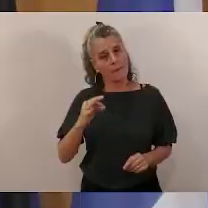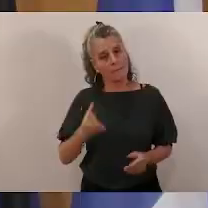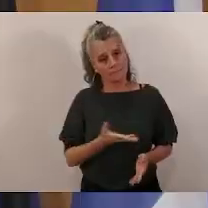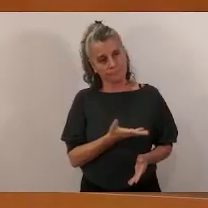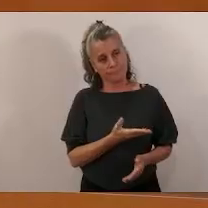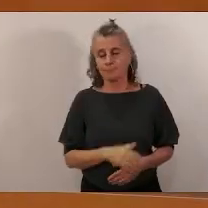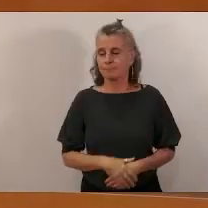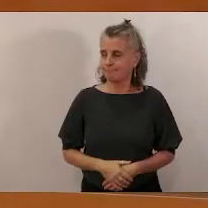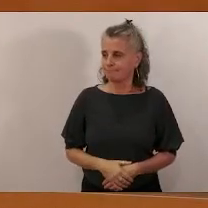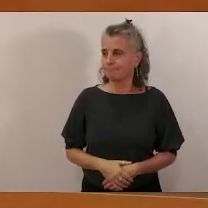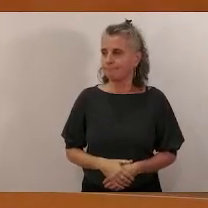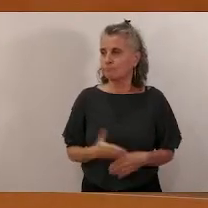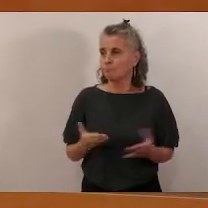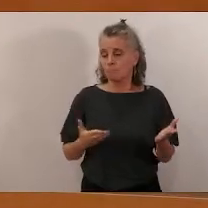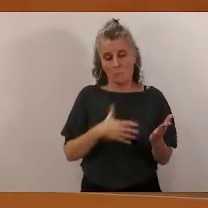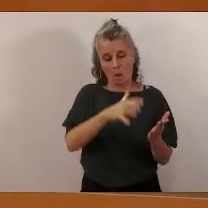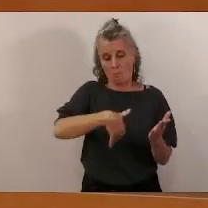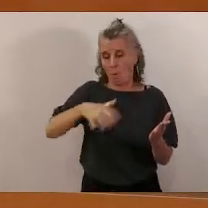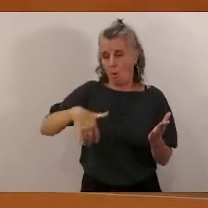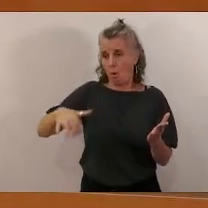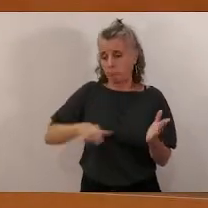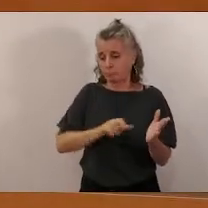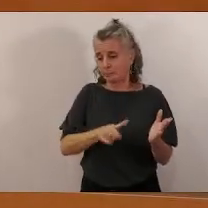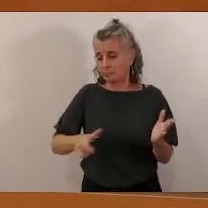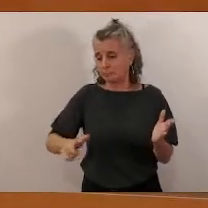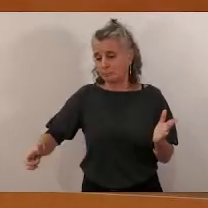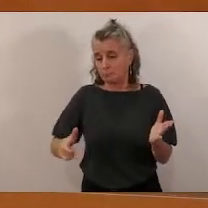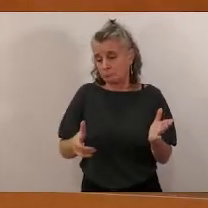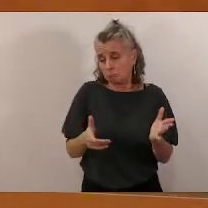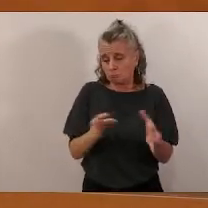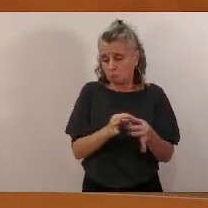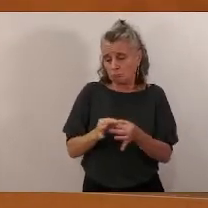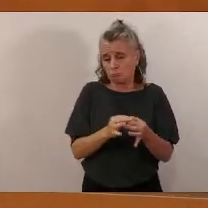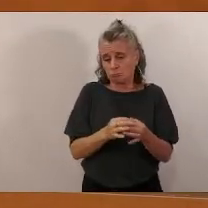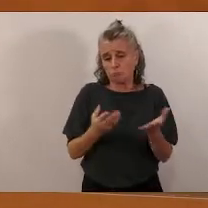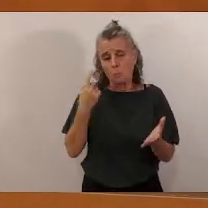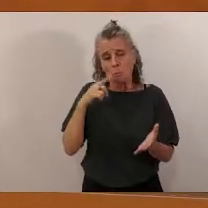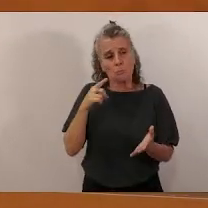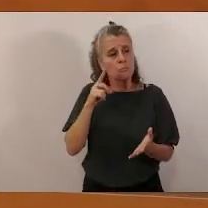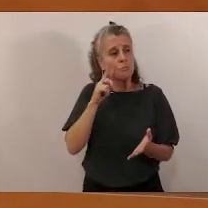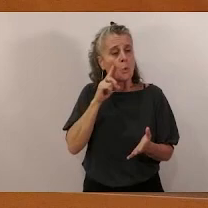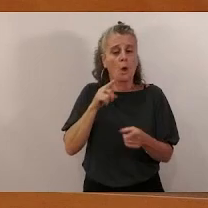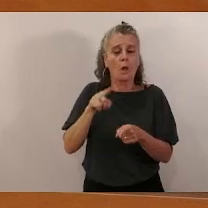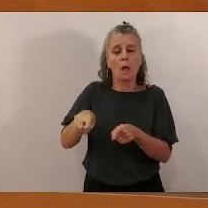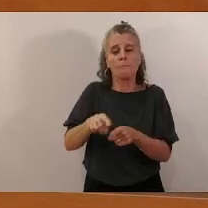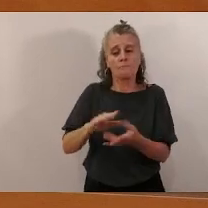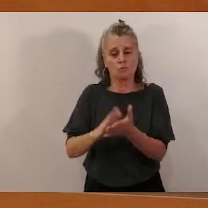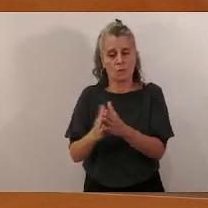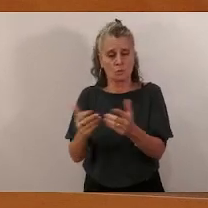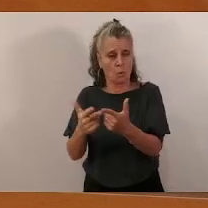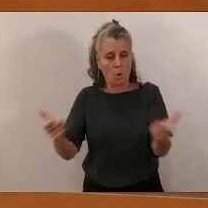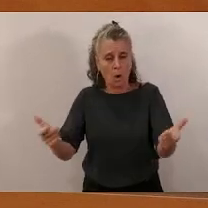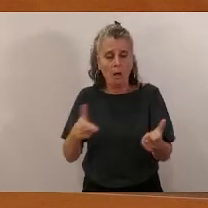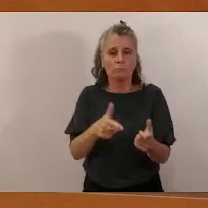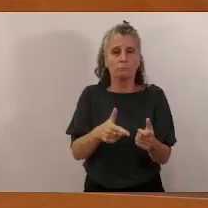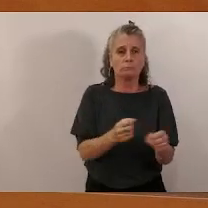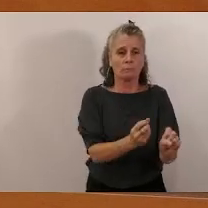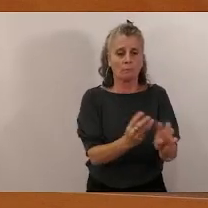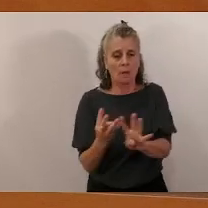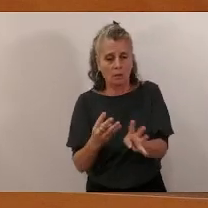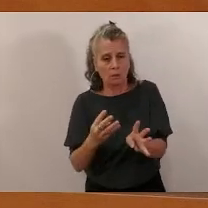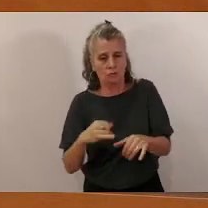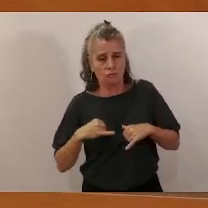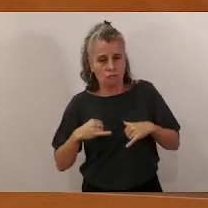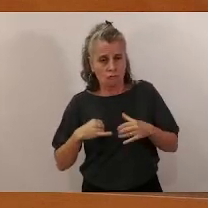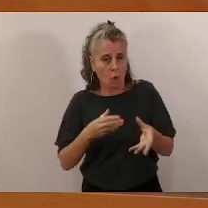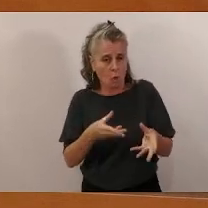Oui, je vous propose de traiter les 3 rapports ensemble, qui sont des subventions pour des associations. Le premier d'accueil accueillant des jeunes, comme la MPT Corderie.